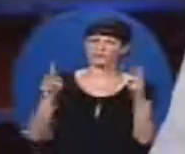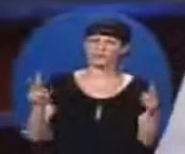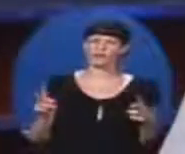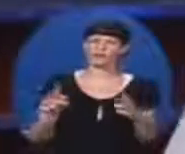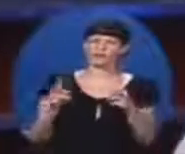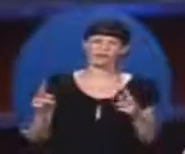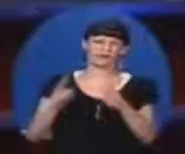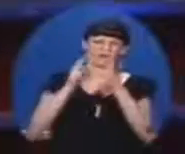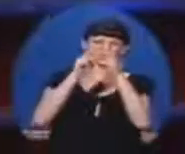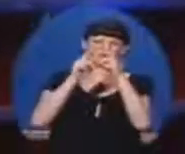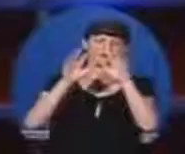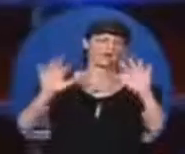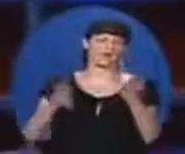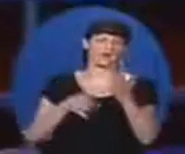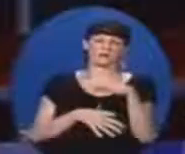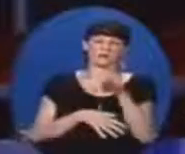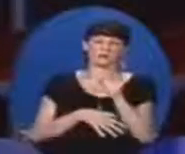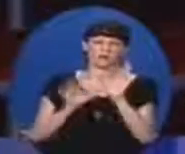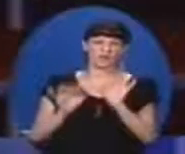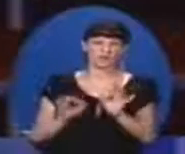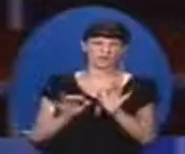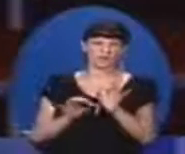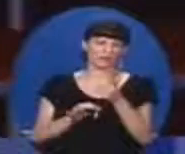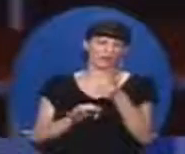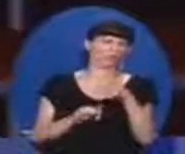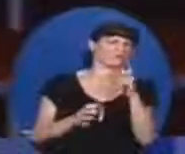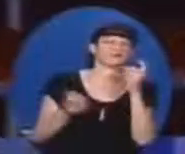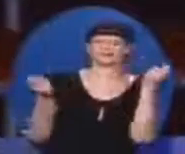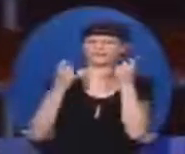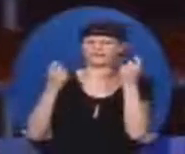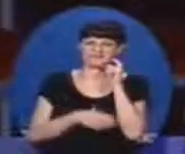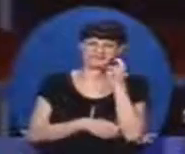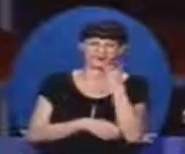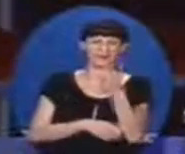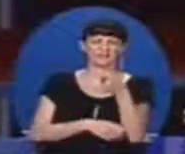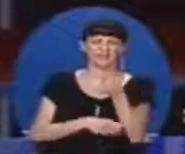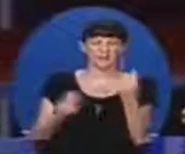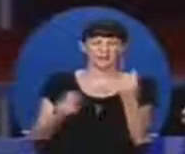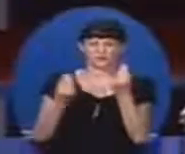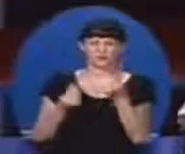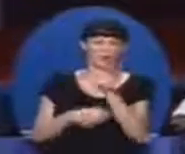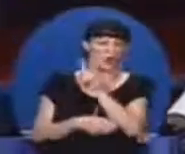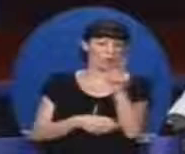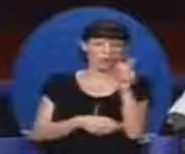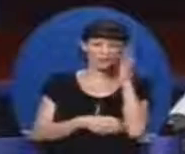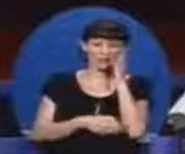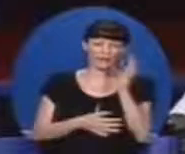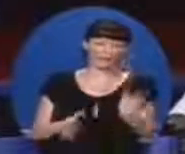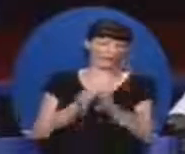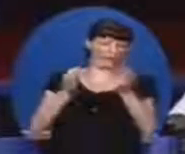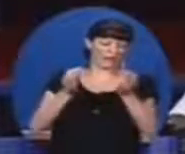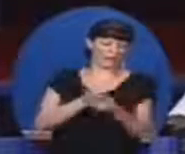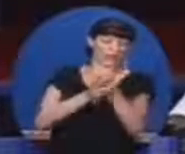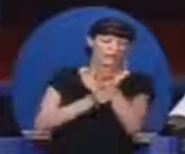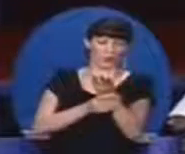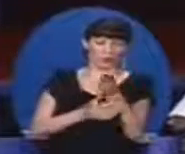בקברו. זאת אומרת, זה סרט שאנחנו לא מכירים, מקום המדינה, אצל מפכ"ל אחד, זה נראה